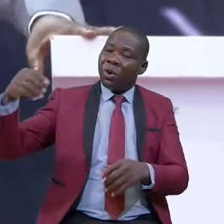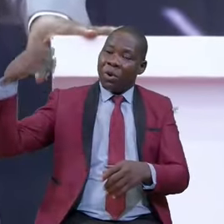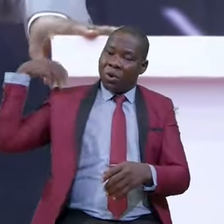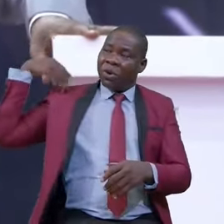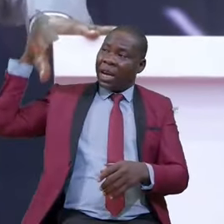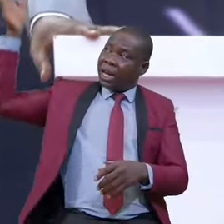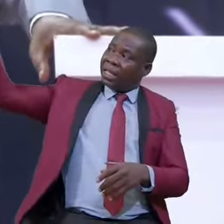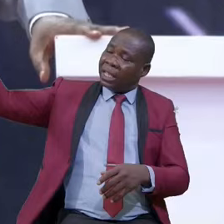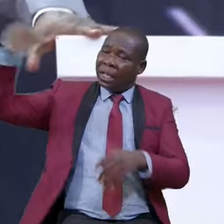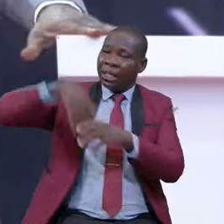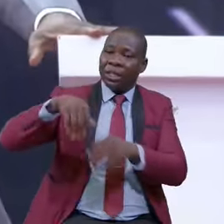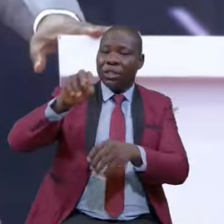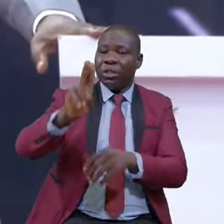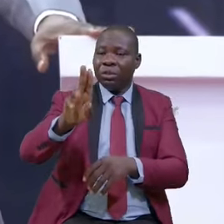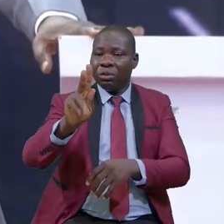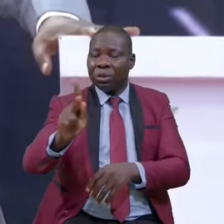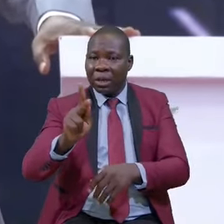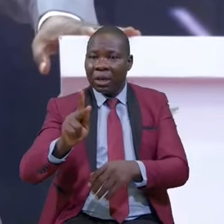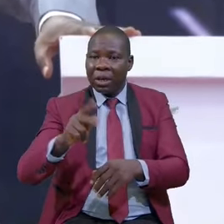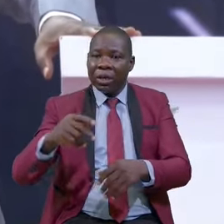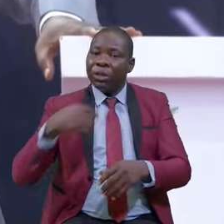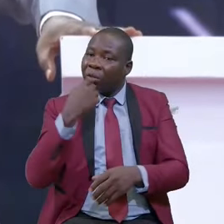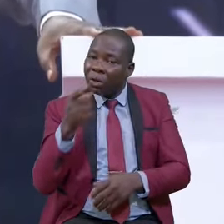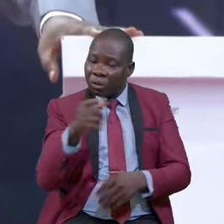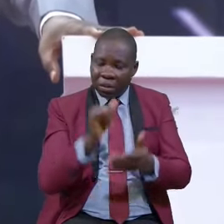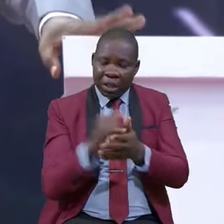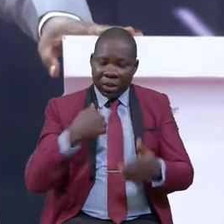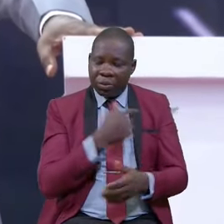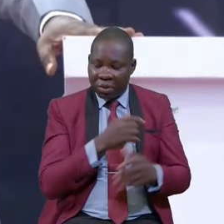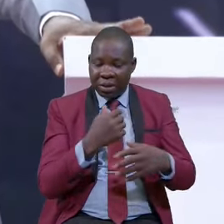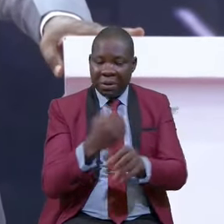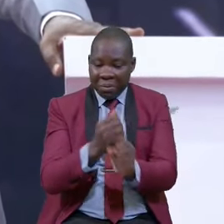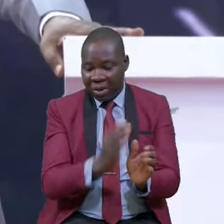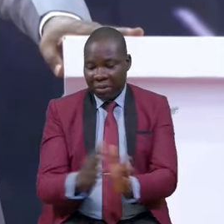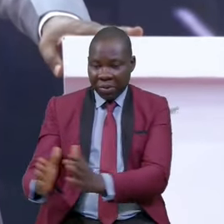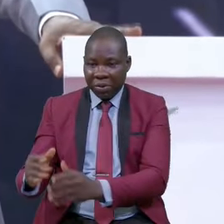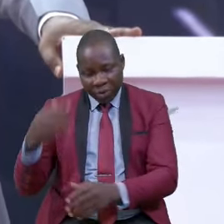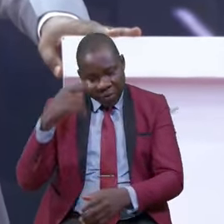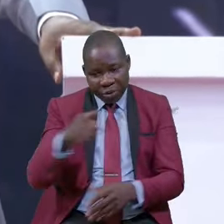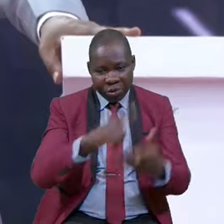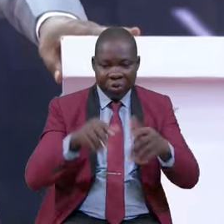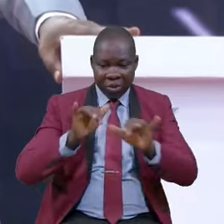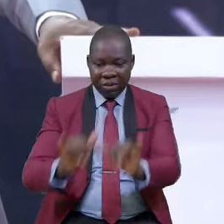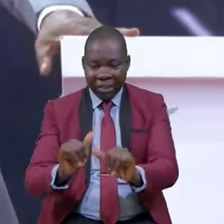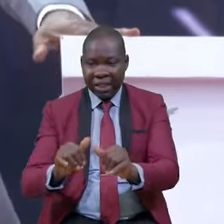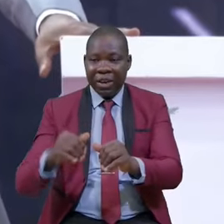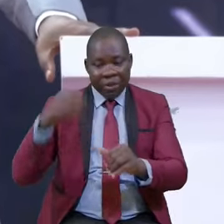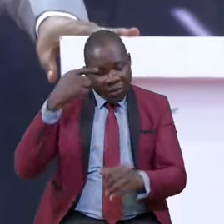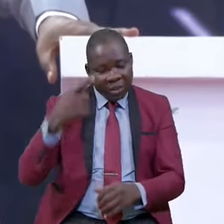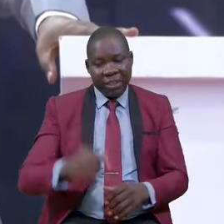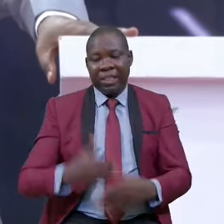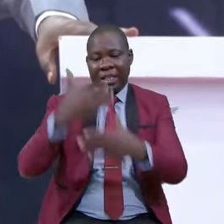fait l'arrangement, on a tout payé pour que tu restes là-bas pour 3 ans? J'ai dit oui, il me l'a